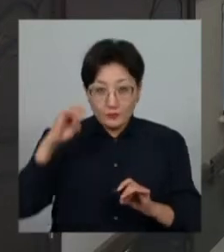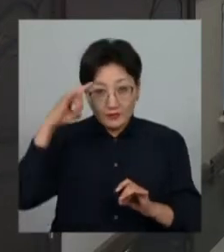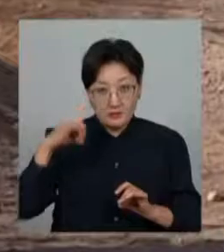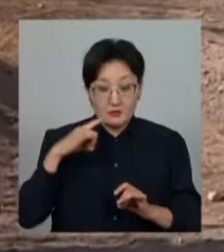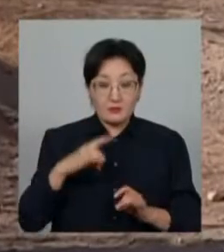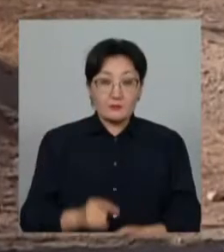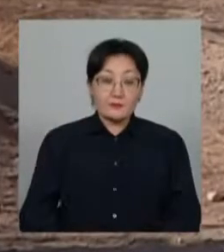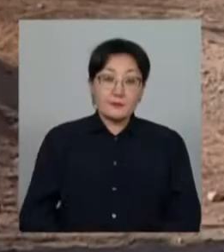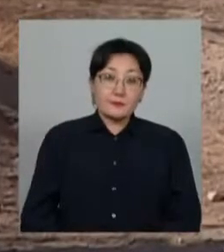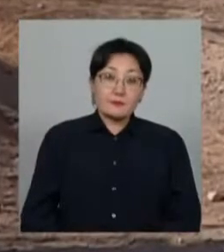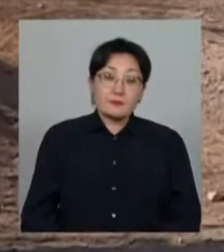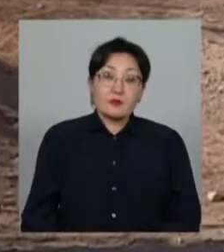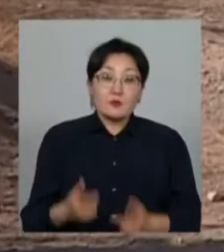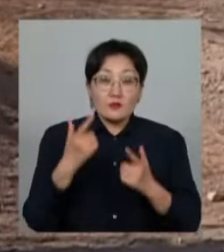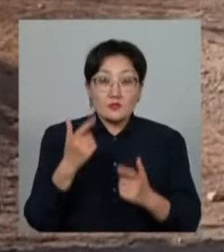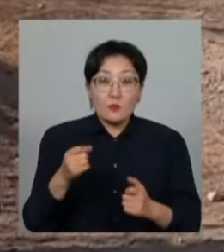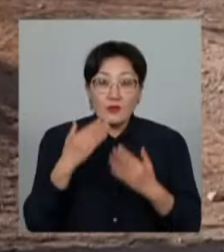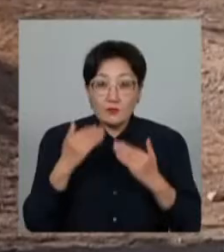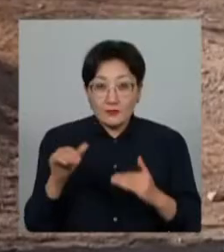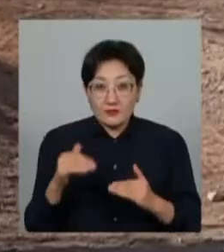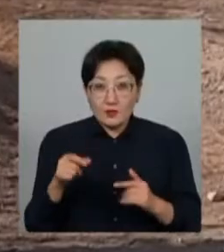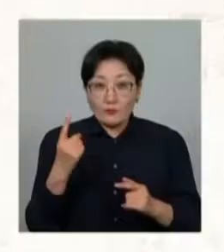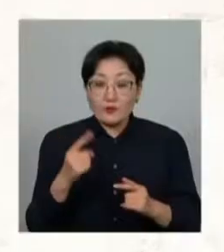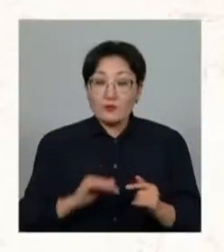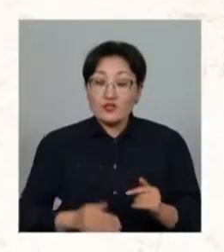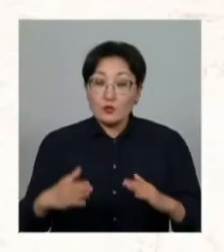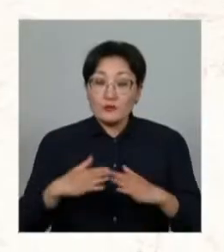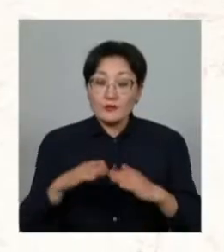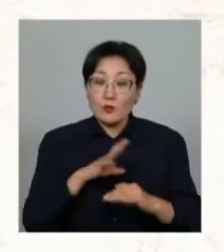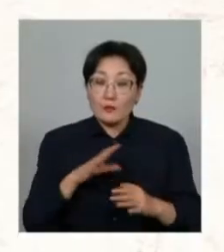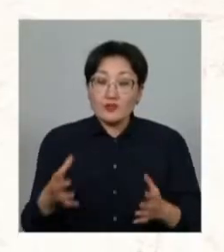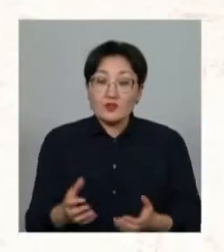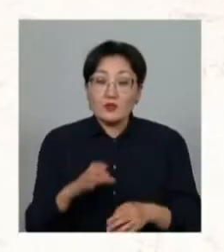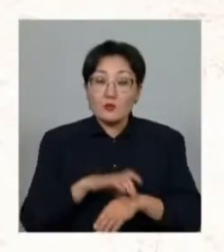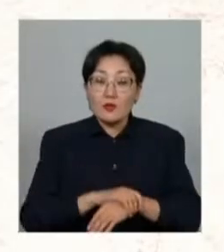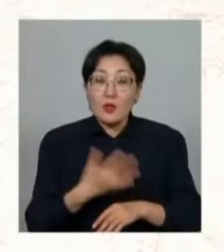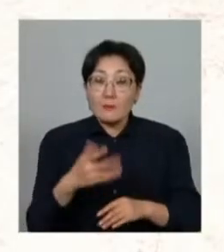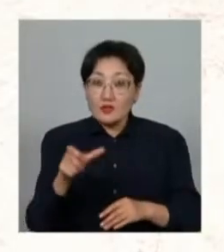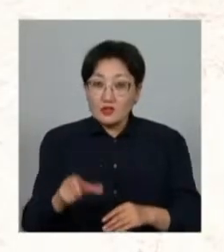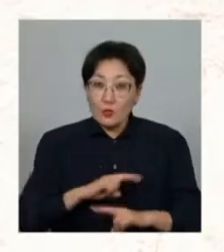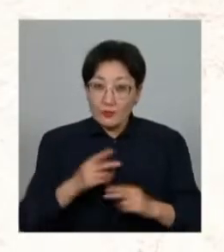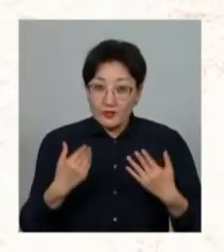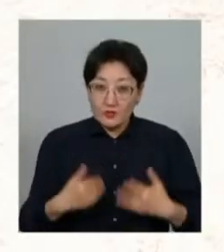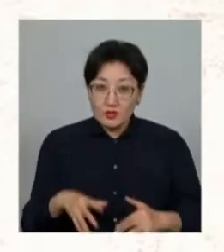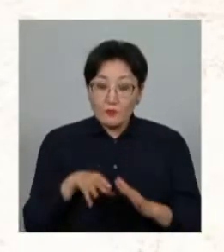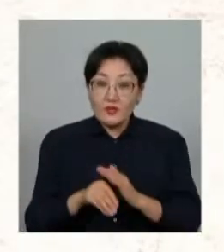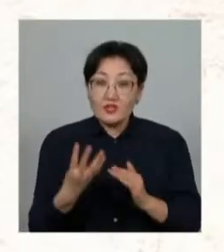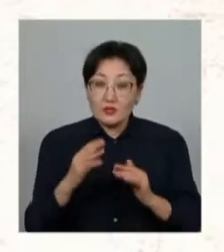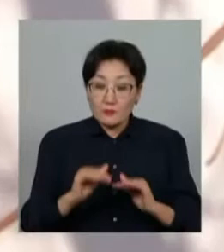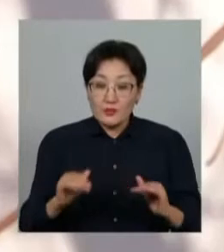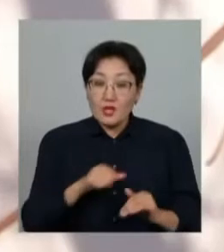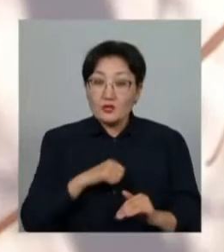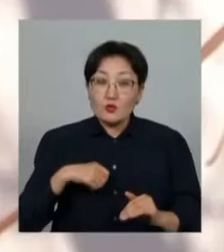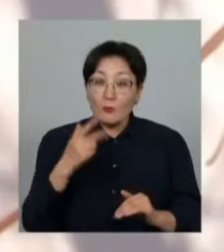Казахстан. Напомним, в конце февраля в одном из частных домов были обнаружены тела 5 человек. Из них 4 детей,